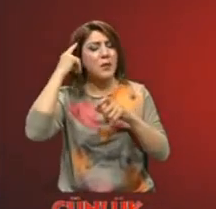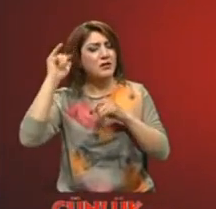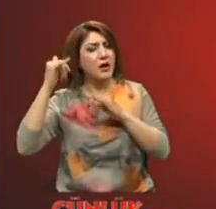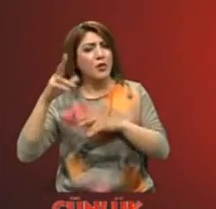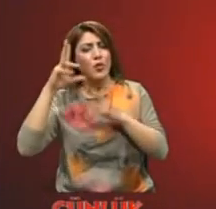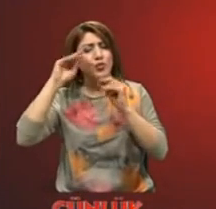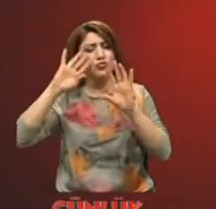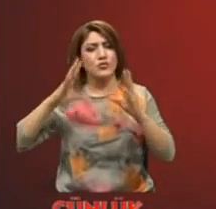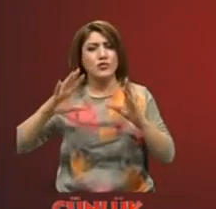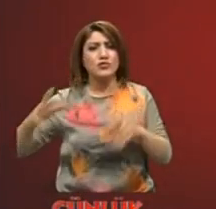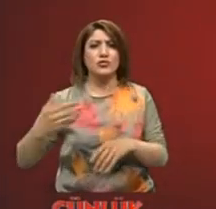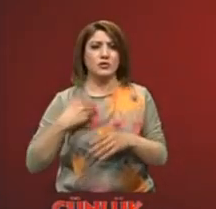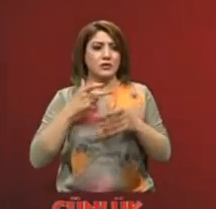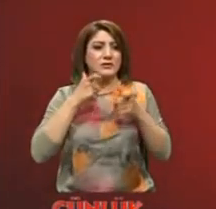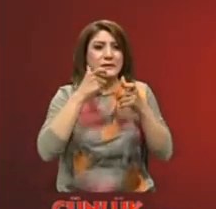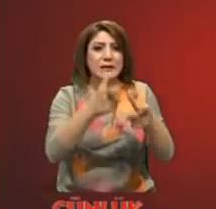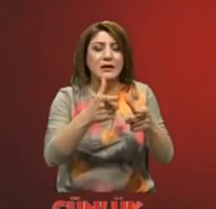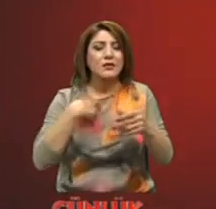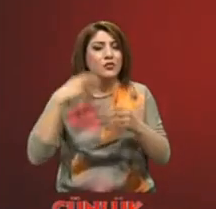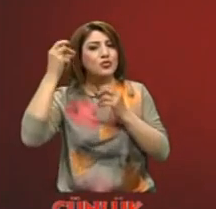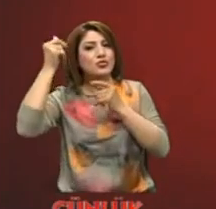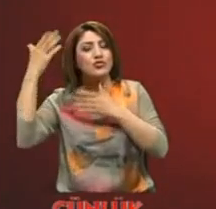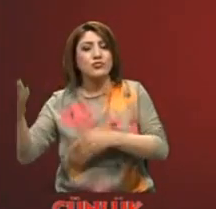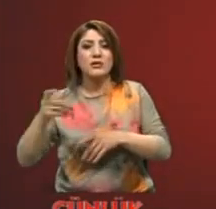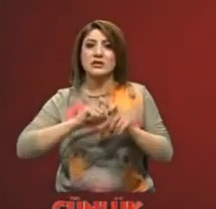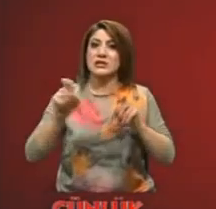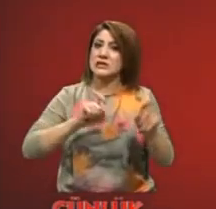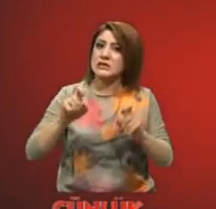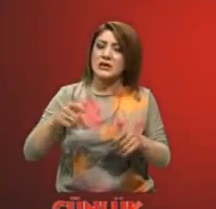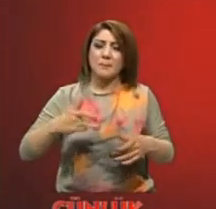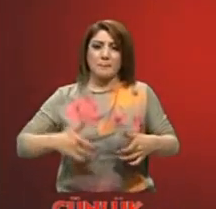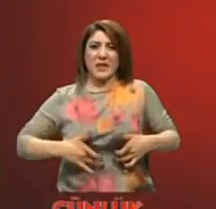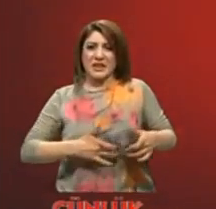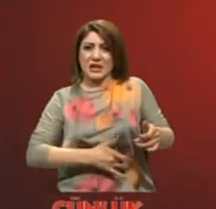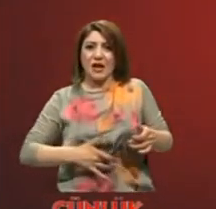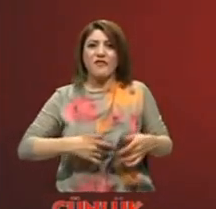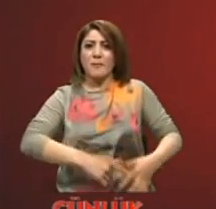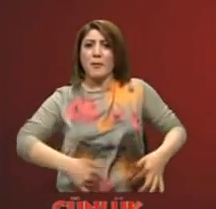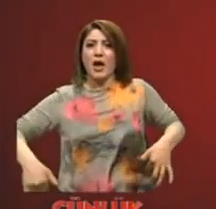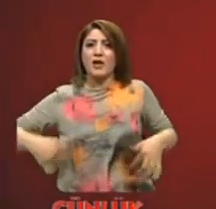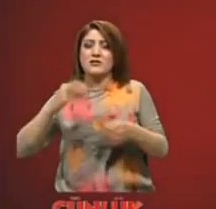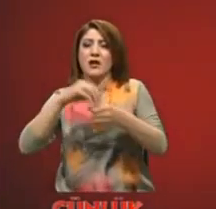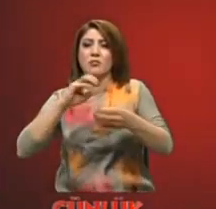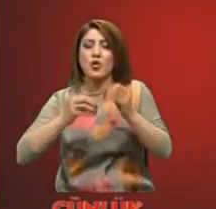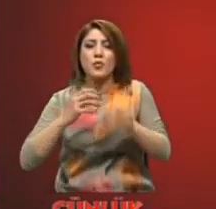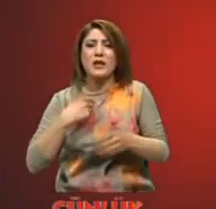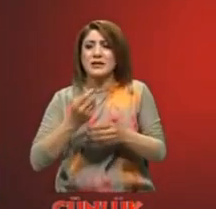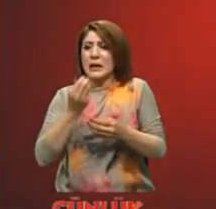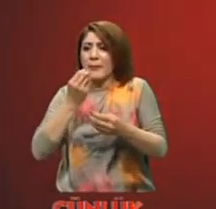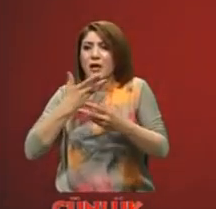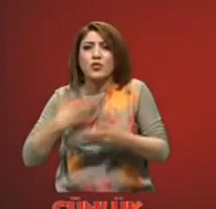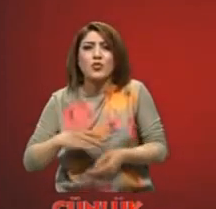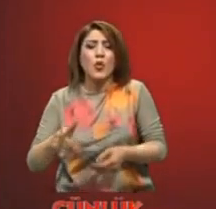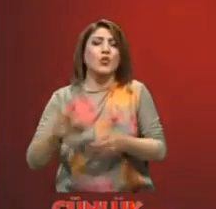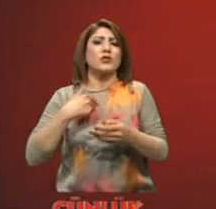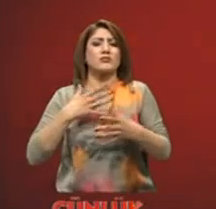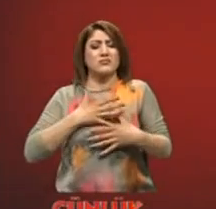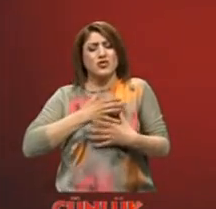uyku bozuklukları, yoğunlaşma güçlüğü, unutkanlık, sinirlilik, mide bağırsak rahatsızlıkları, iş tatminsizliği,